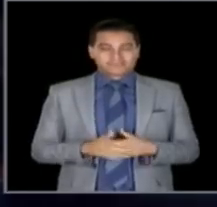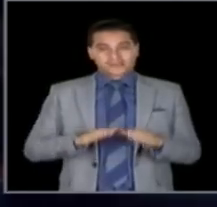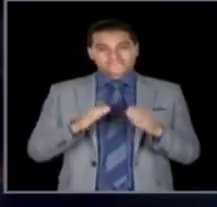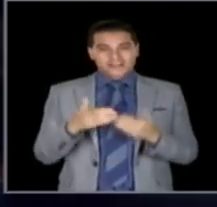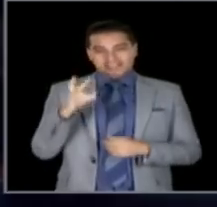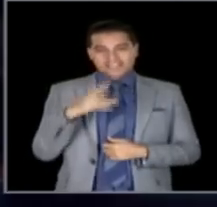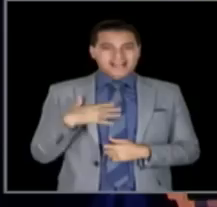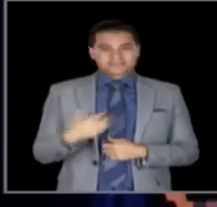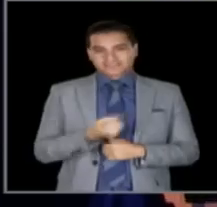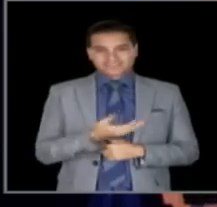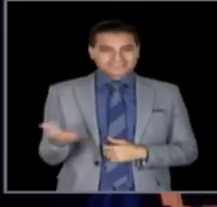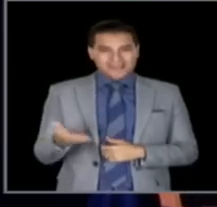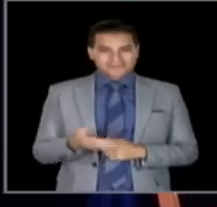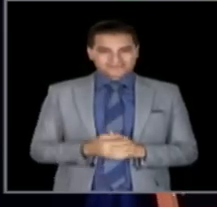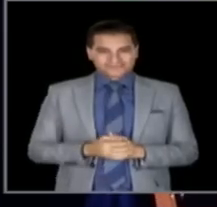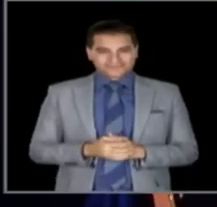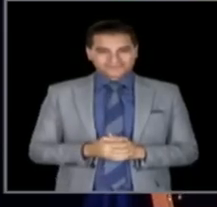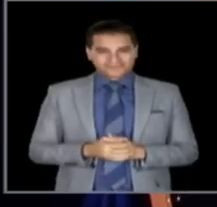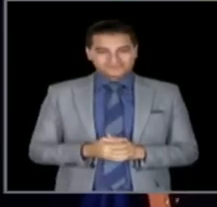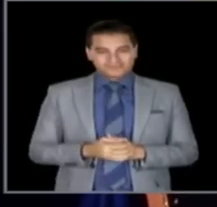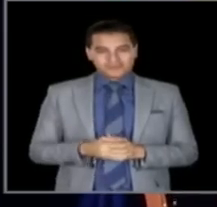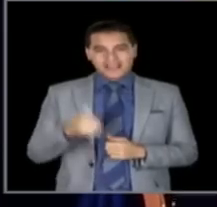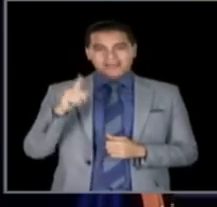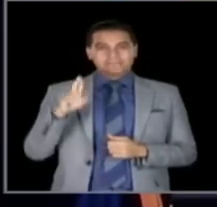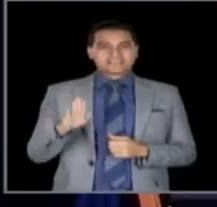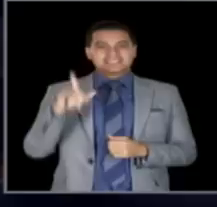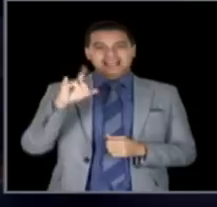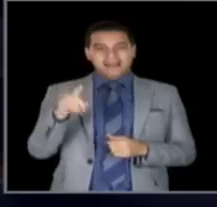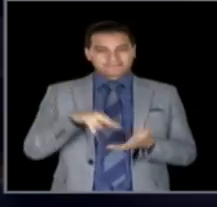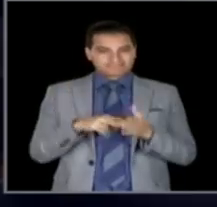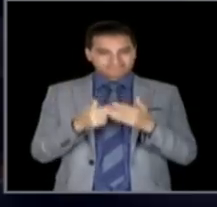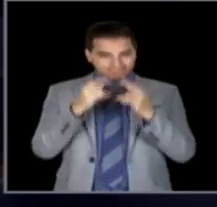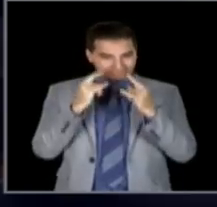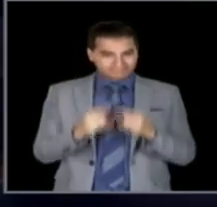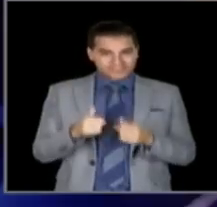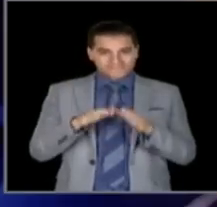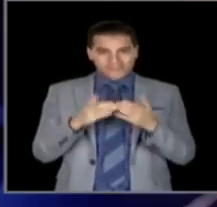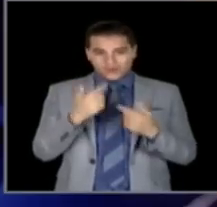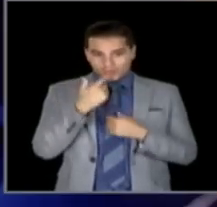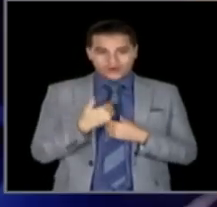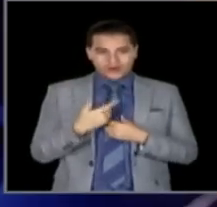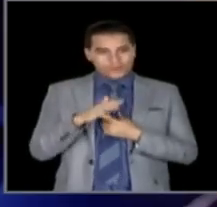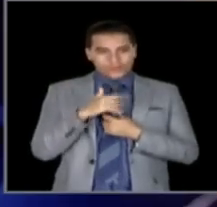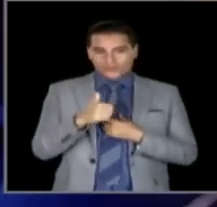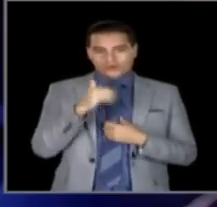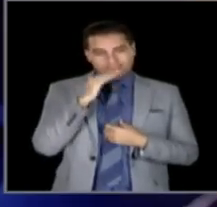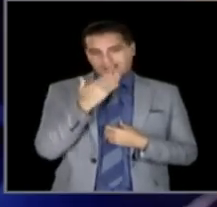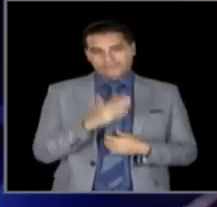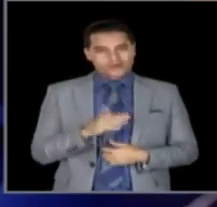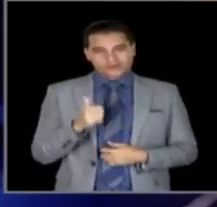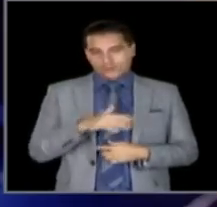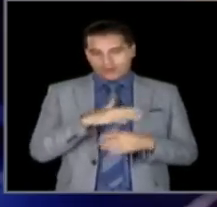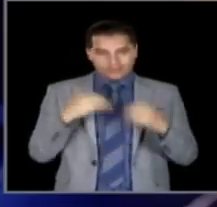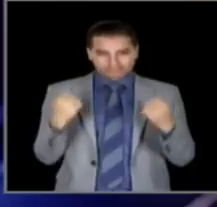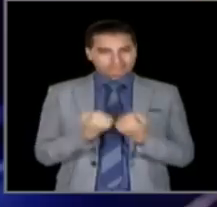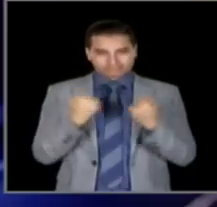فريق نيل الحمد لله على السلامه. الله يسلمك. ازيك يا ابتسام؟ الحمد لله بخير. اخبار الفريق ايه؟ احكي لي. الحمد لله كويس، استعدوا